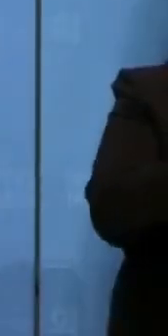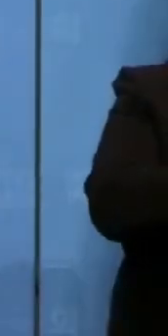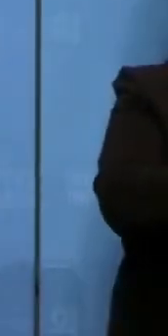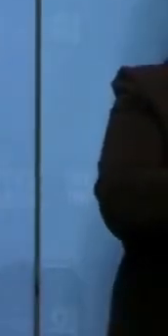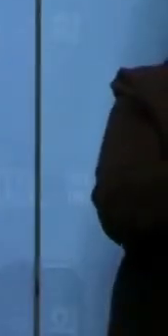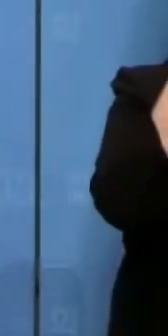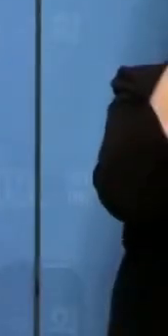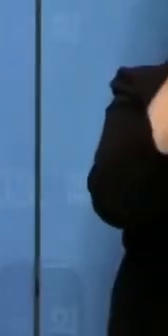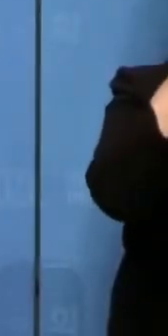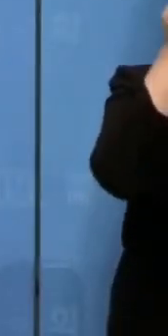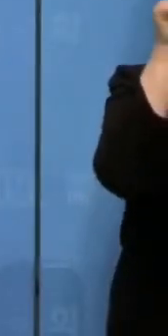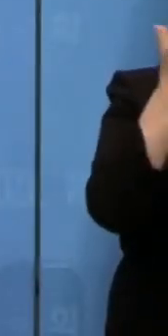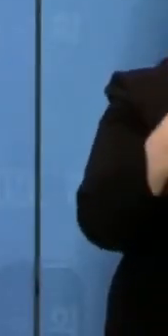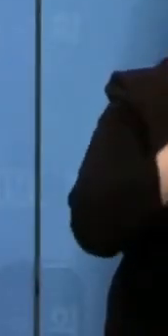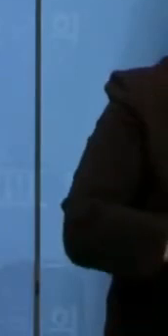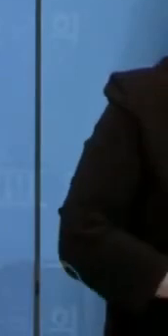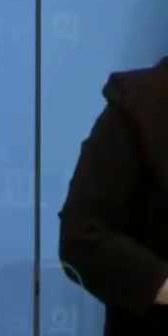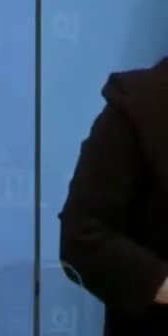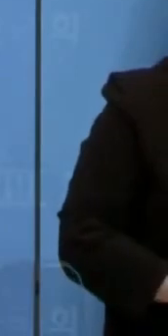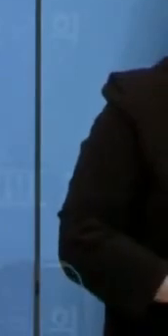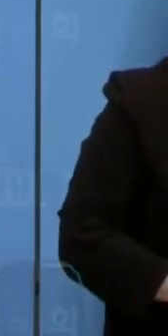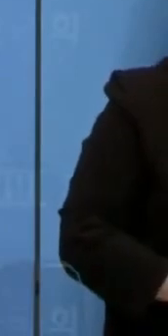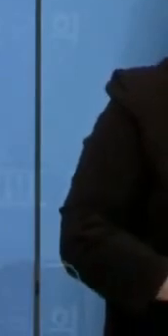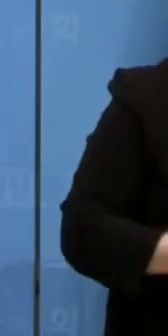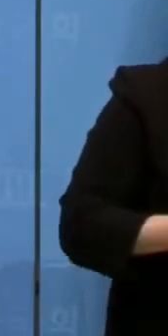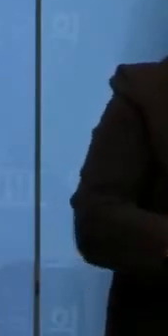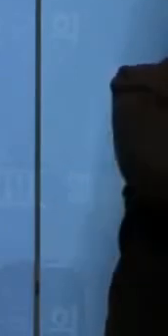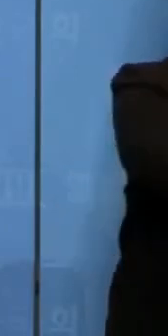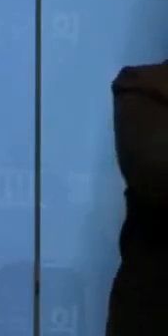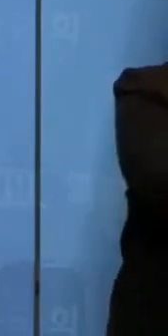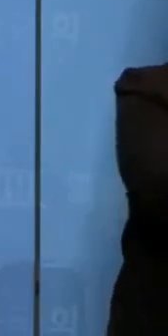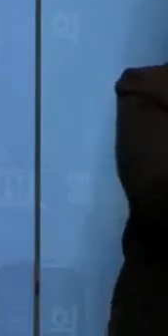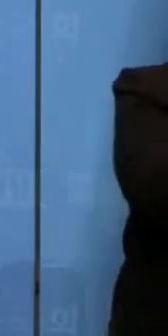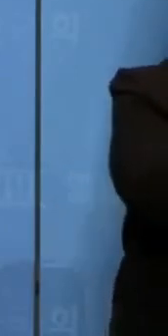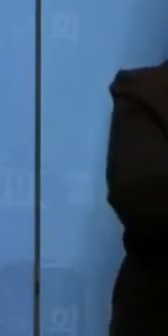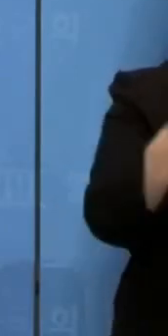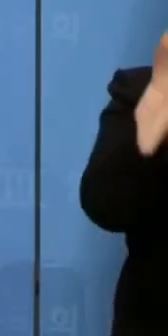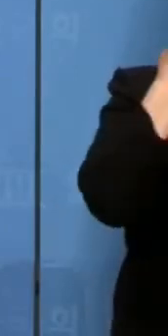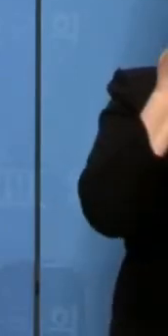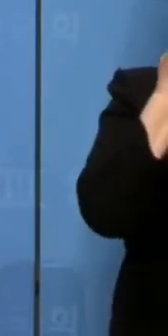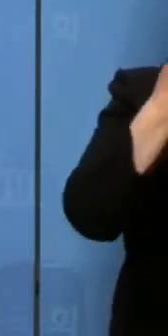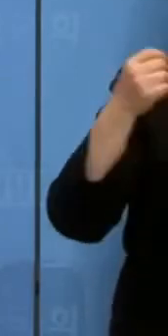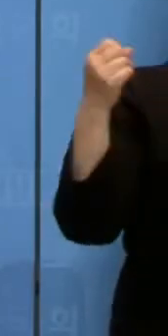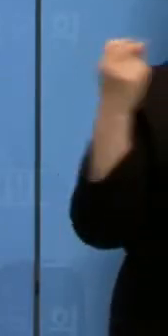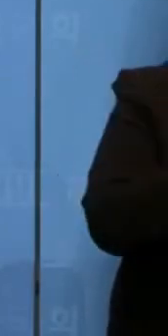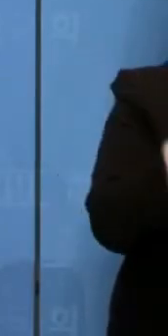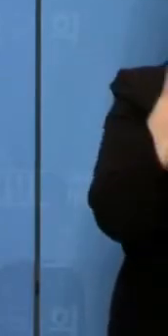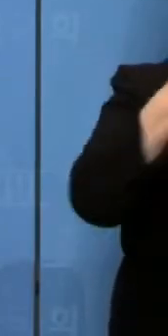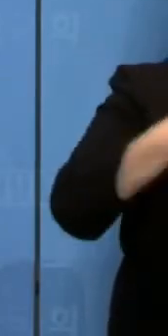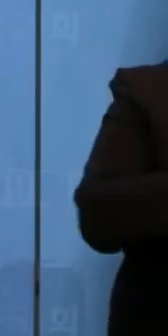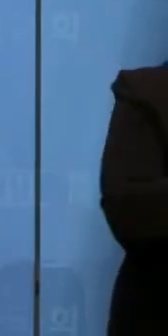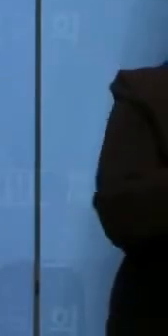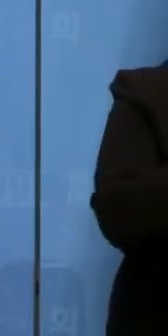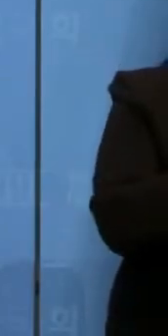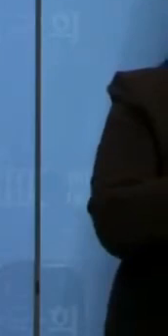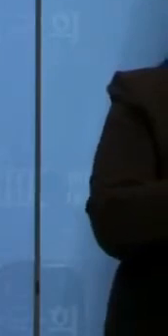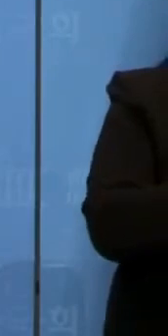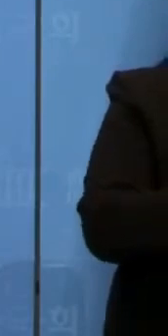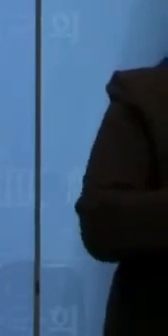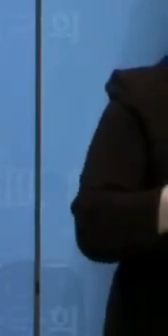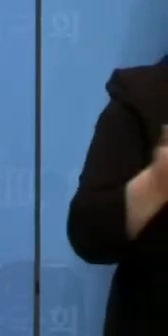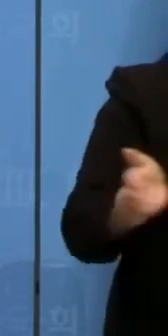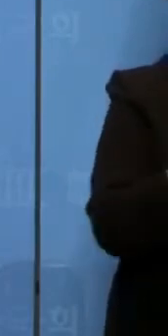절실하게 깨닫게 됐습니다. 저들은 온갖 거짓과 위선과